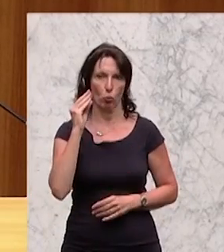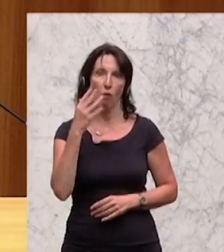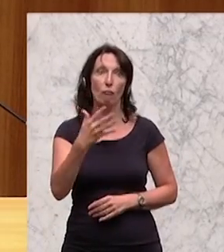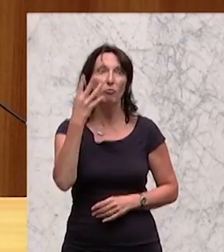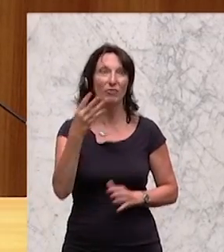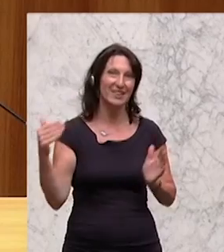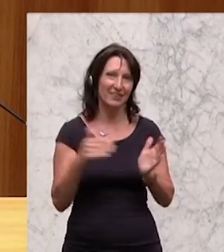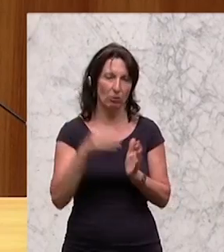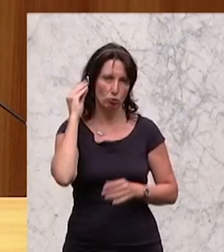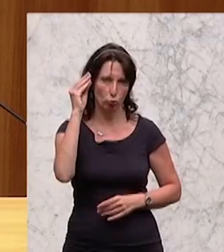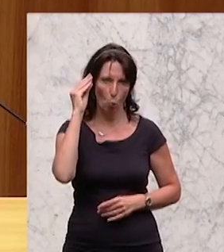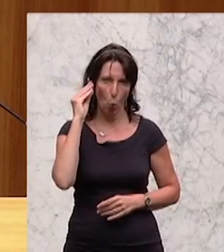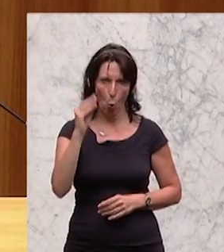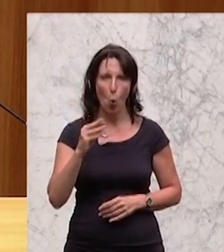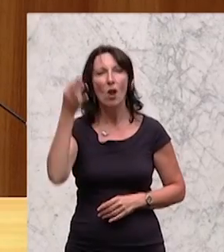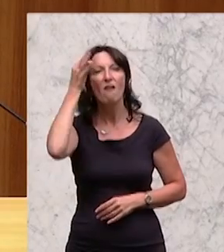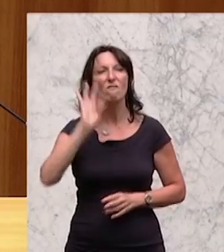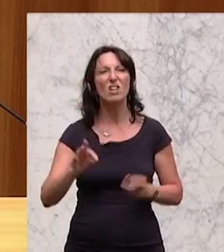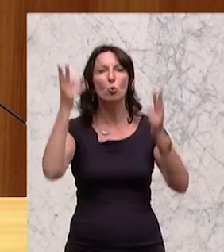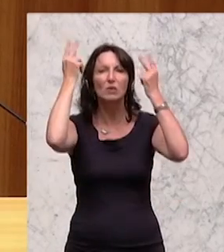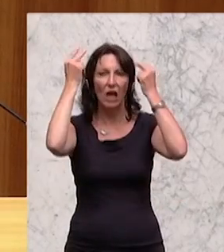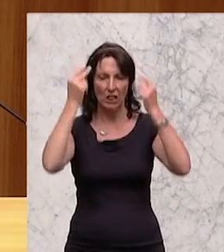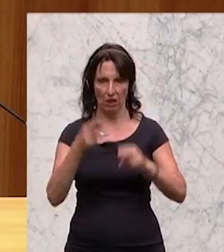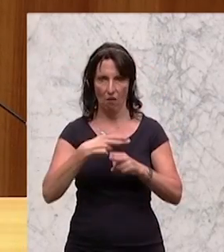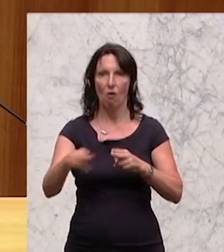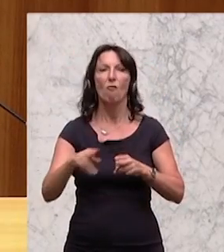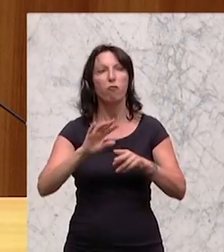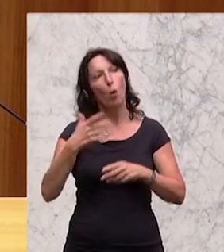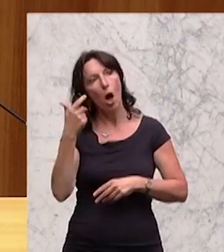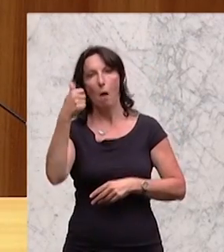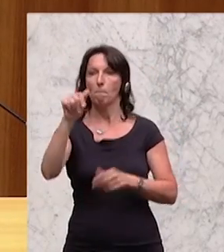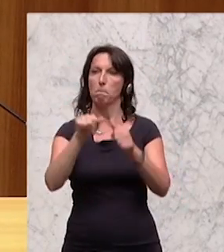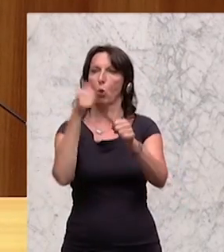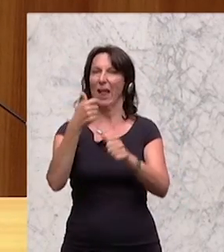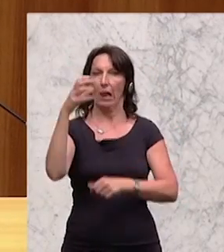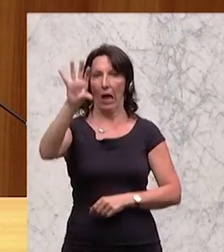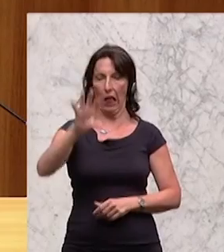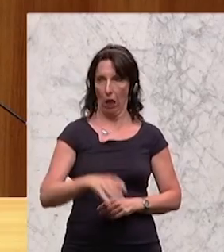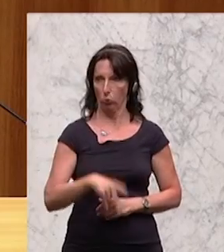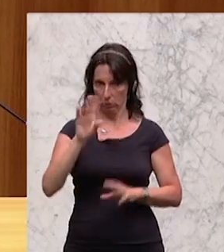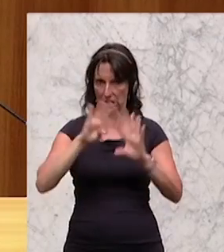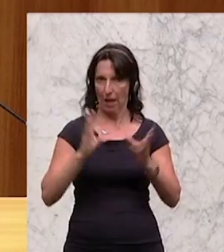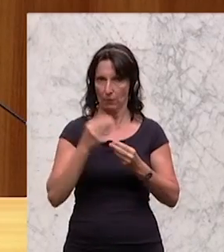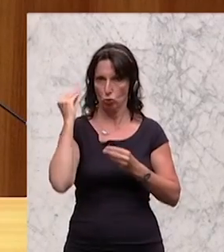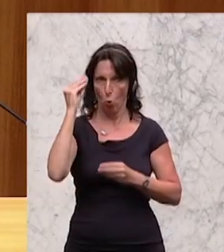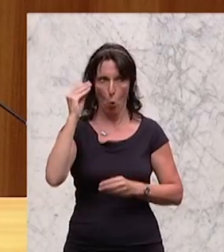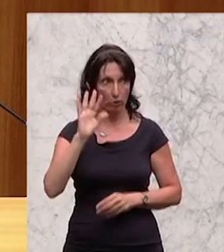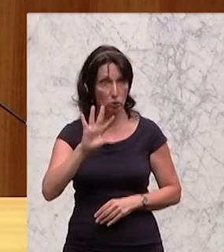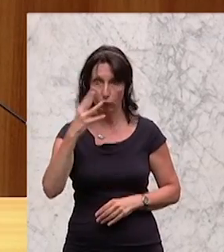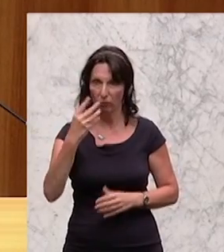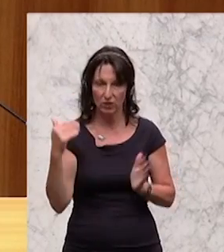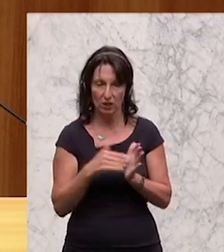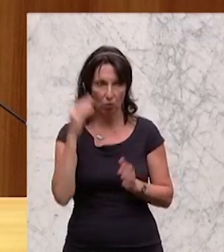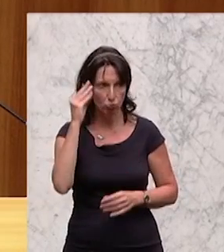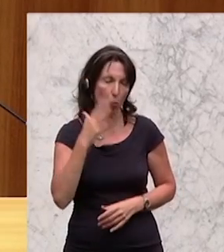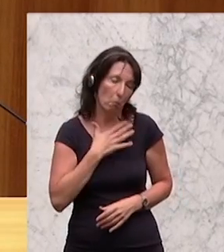45.000 Schüler in Österreich zu Versuchskaninchen für diese Gesamtschulmodellregion werden. Und diese 45.000 Schüler im Grunde genommen ein